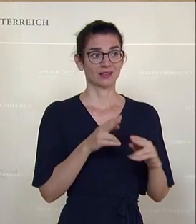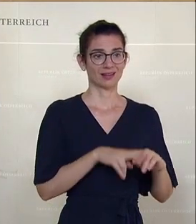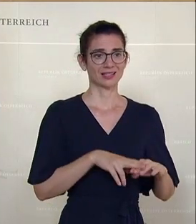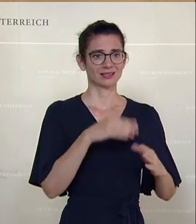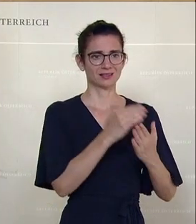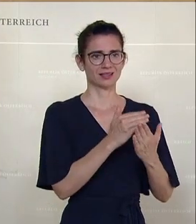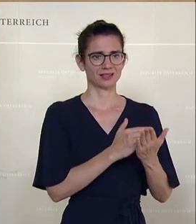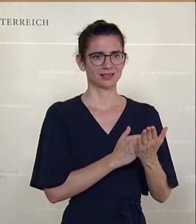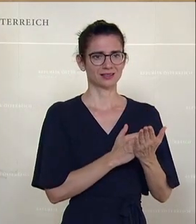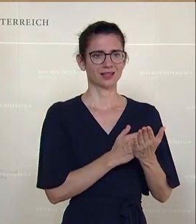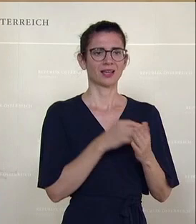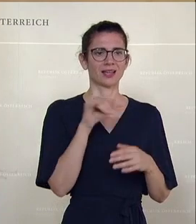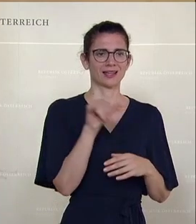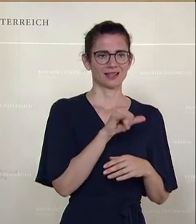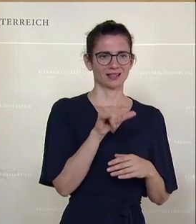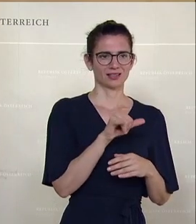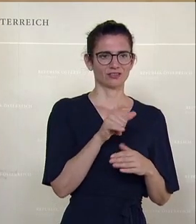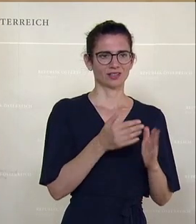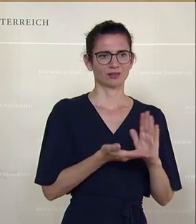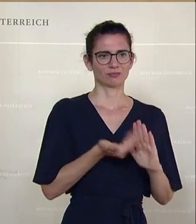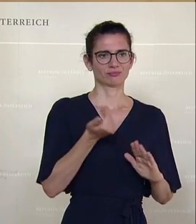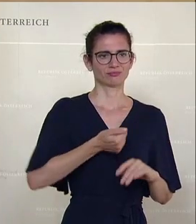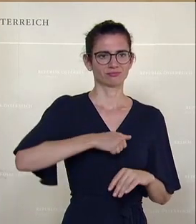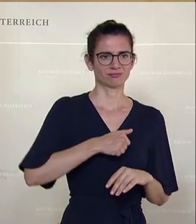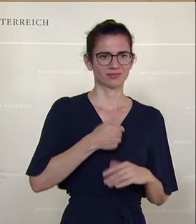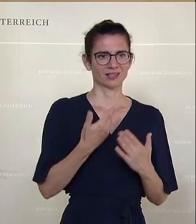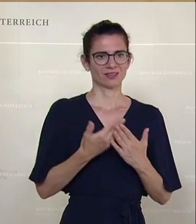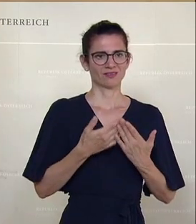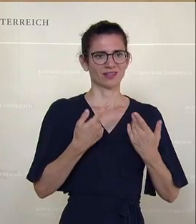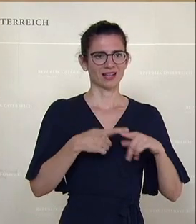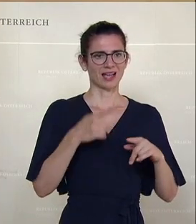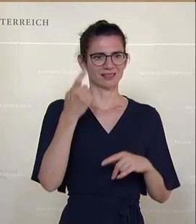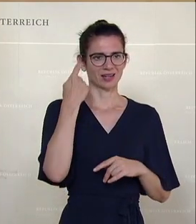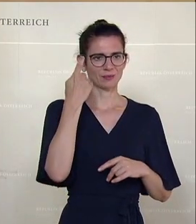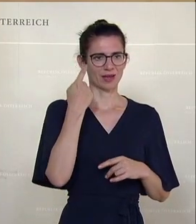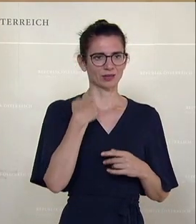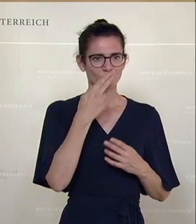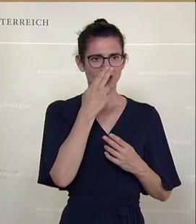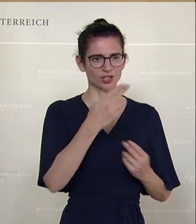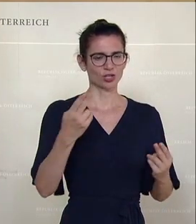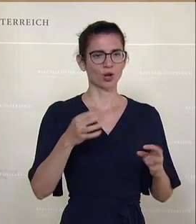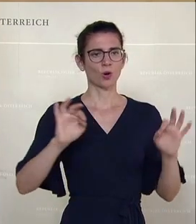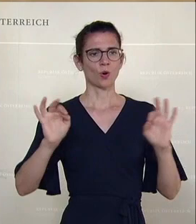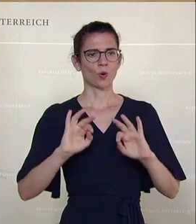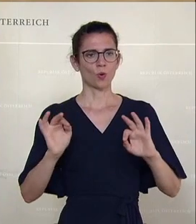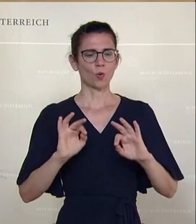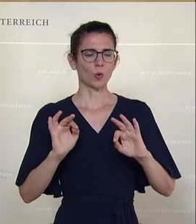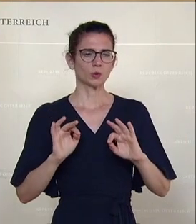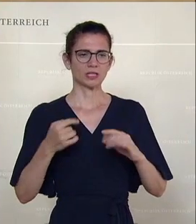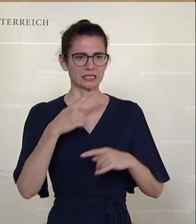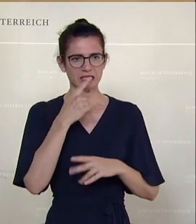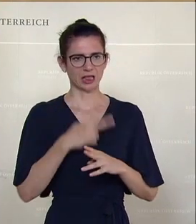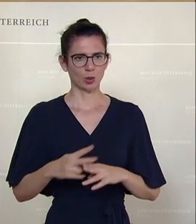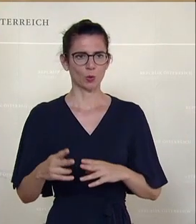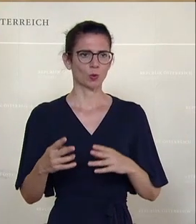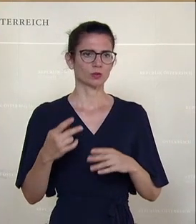werden entweder hinausgekickt aus ideologischen Gründen oder haben keinen Bestand oder es ist so und so sinnlos